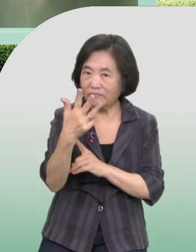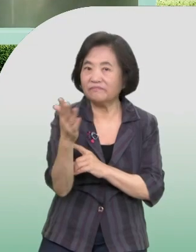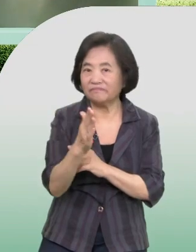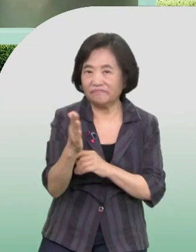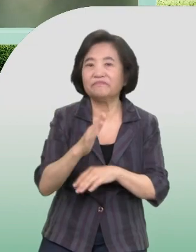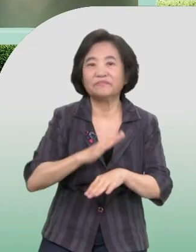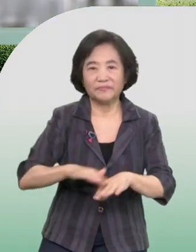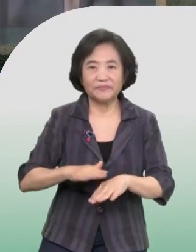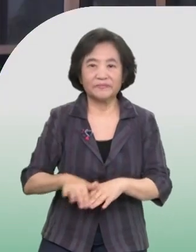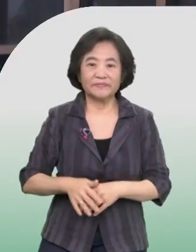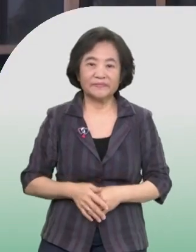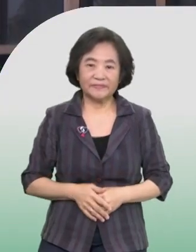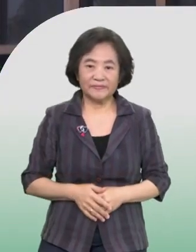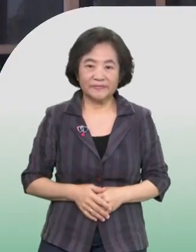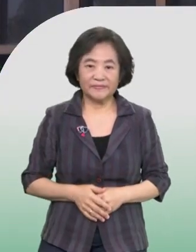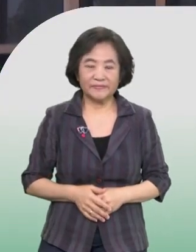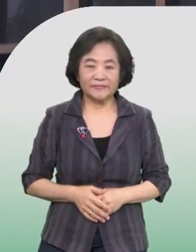以上。